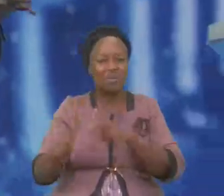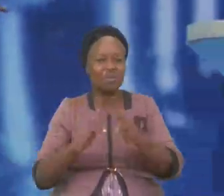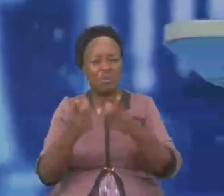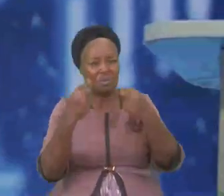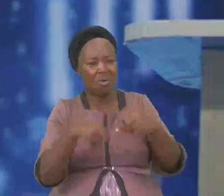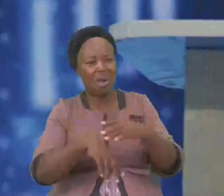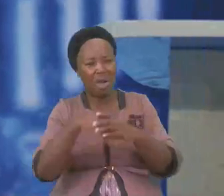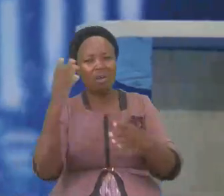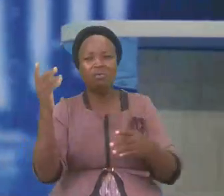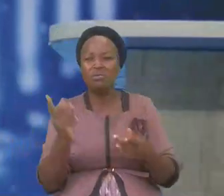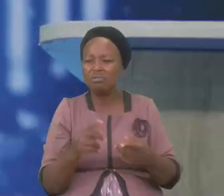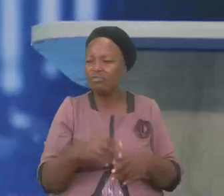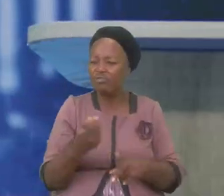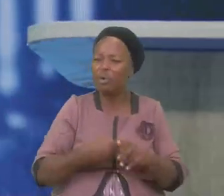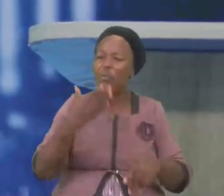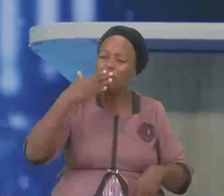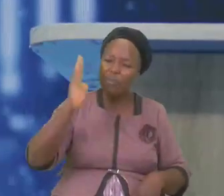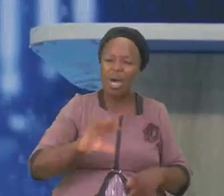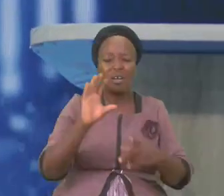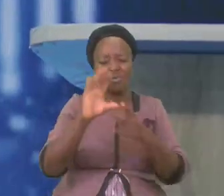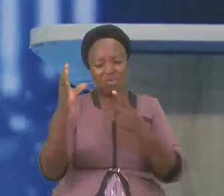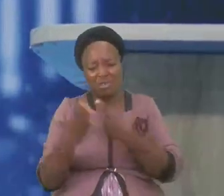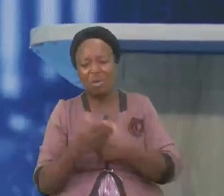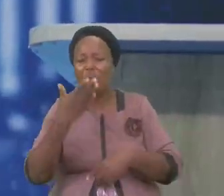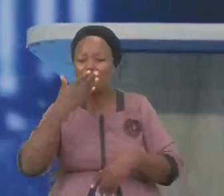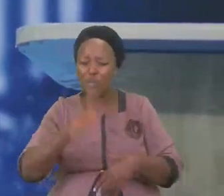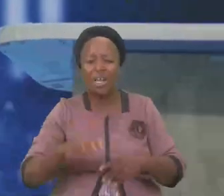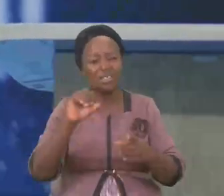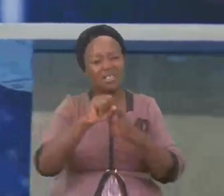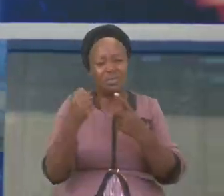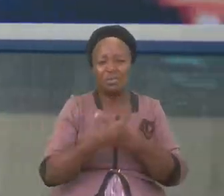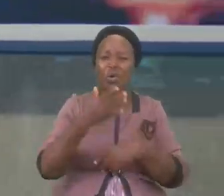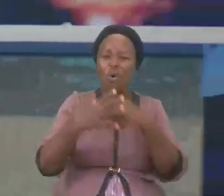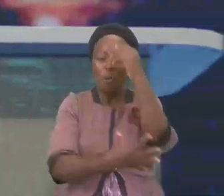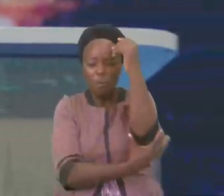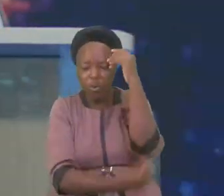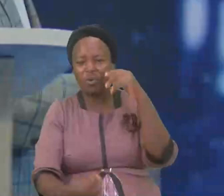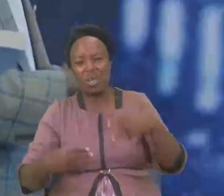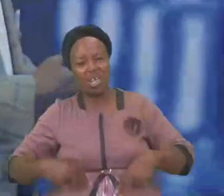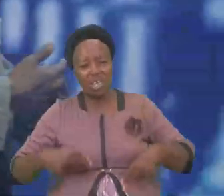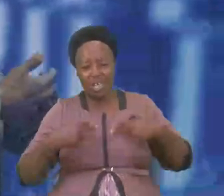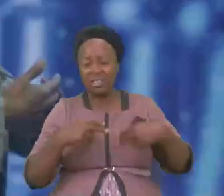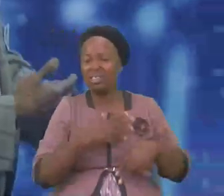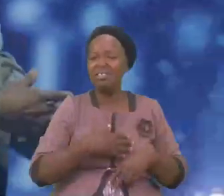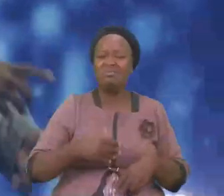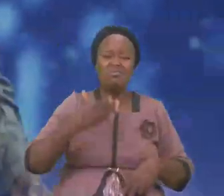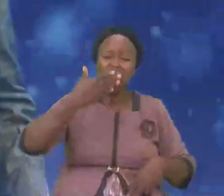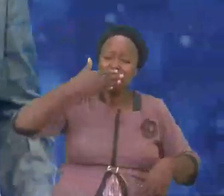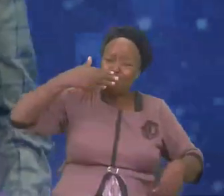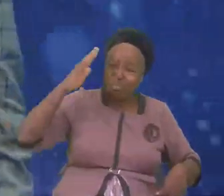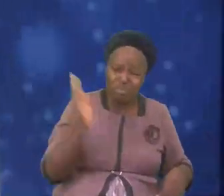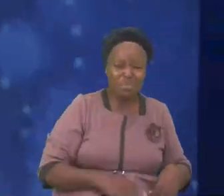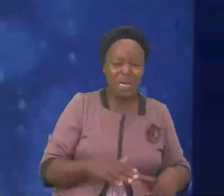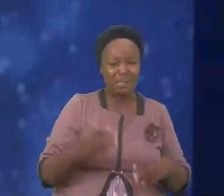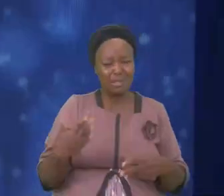gens sortir de leurs mauvaises conditions, mauvaise situation, santé mauvaise et même des choses